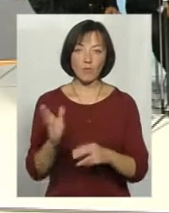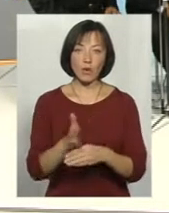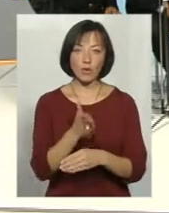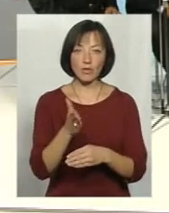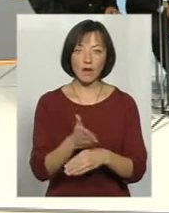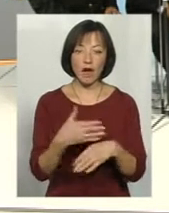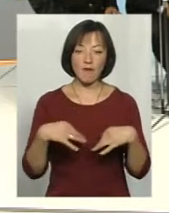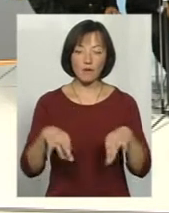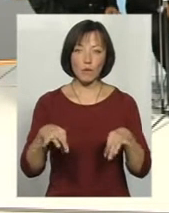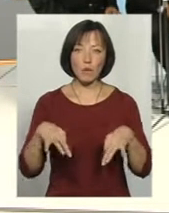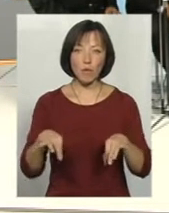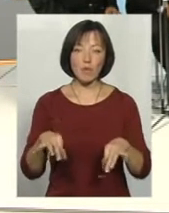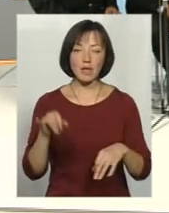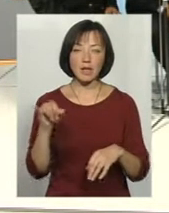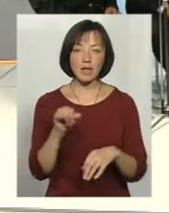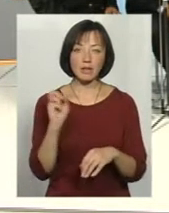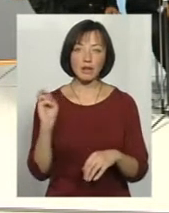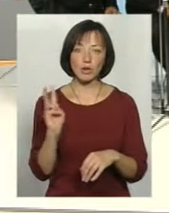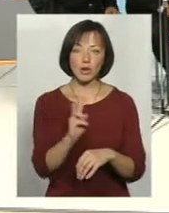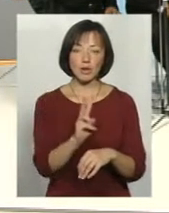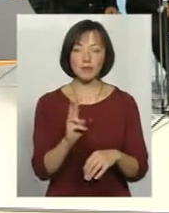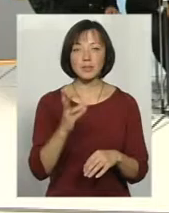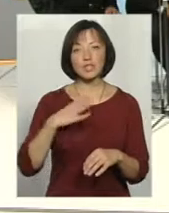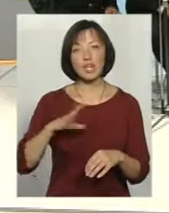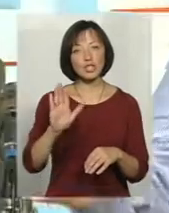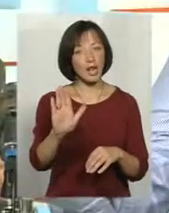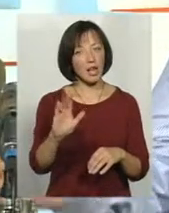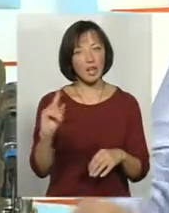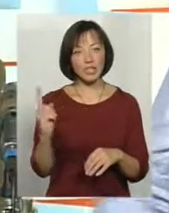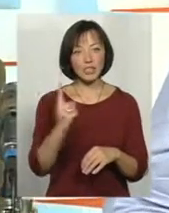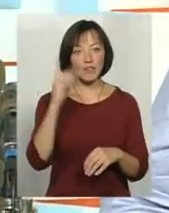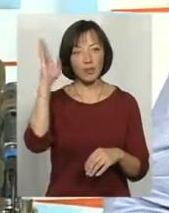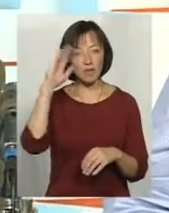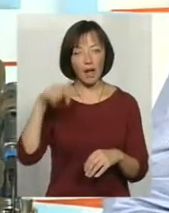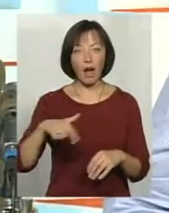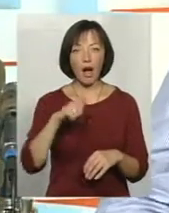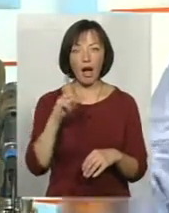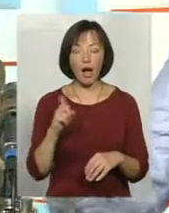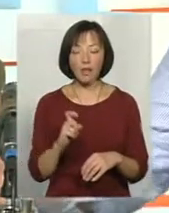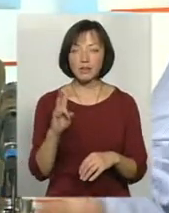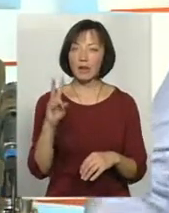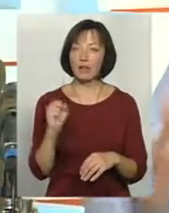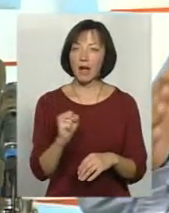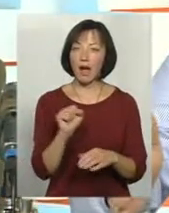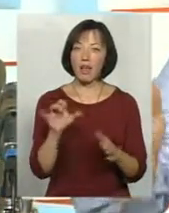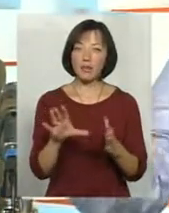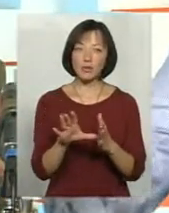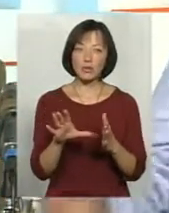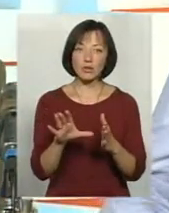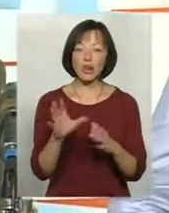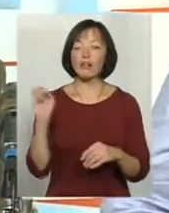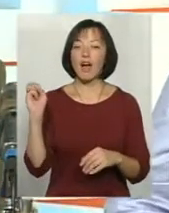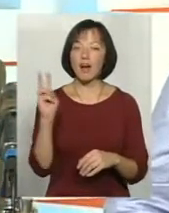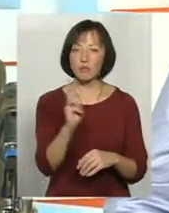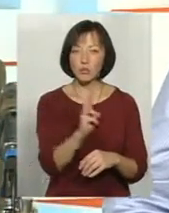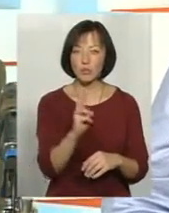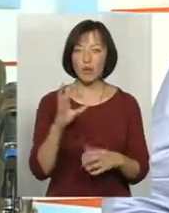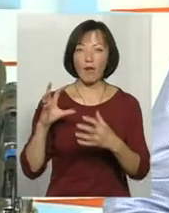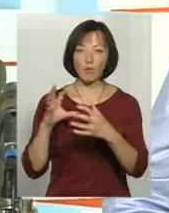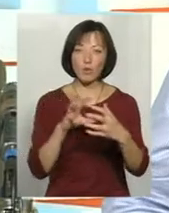виготовляє автомобілі, там і тролейбуси разом з тим. На лічильник води і газу, на електробуси, тролейбуси,